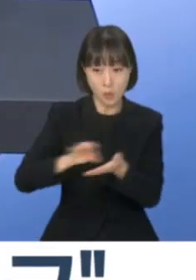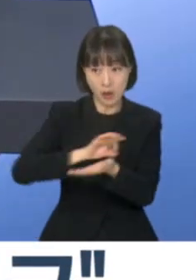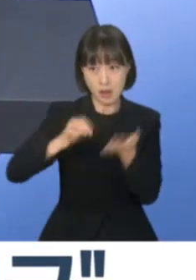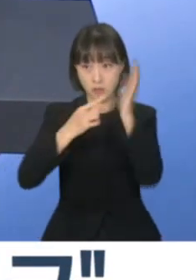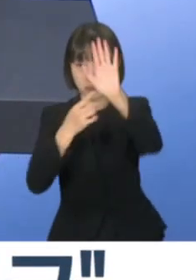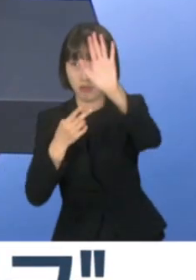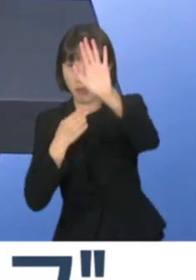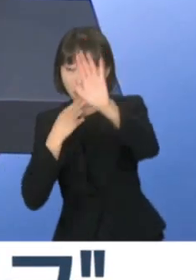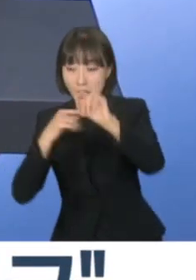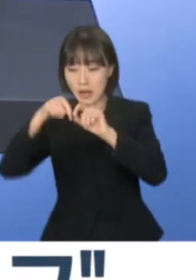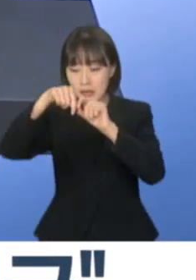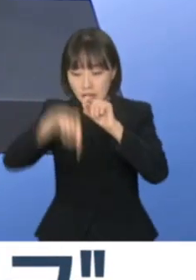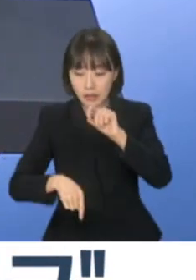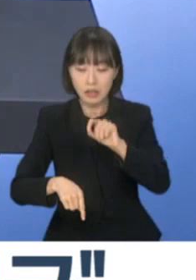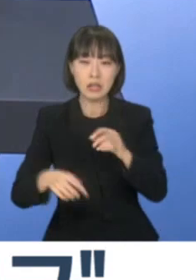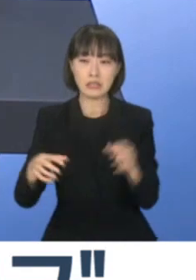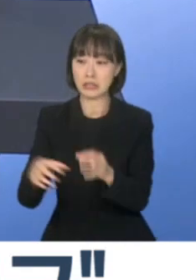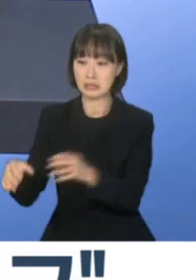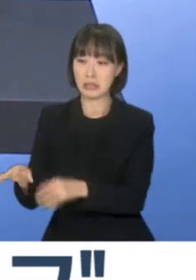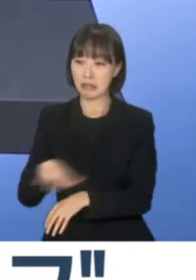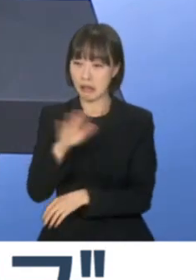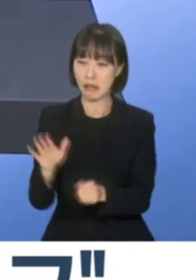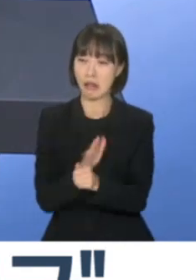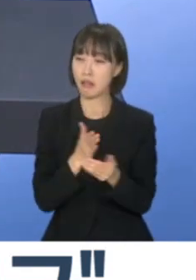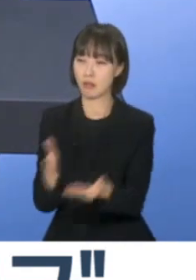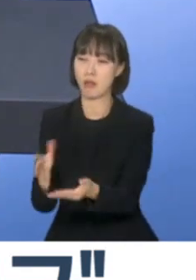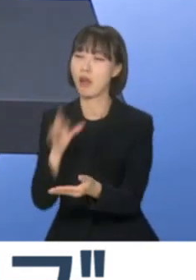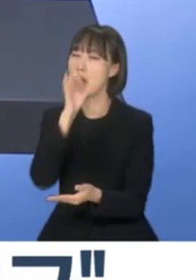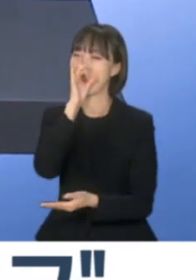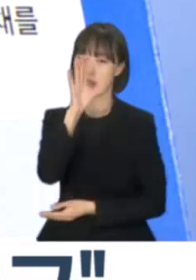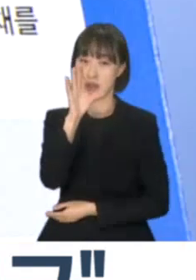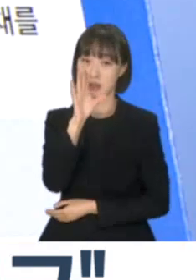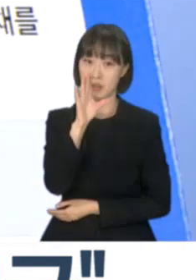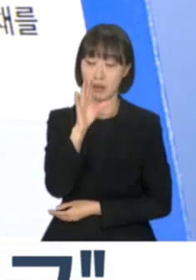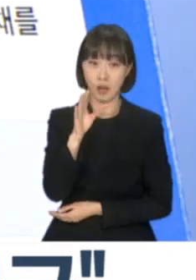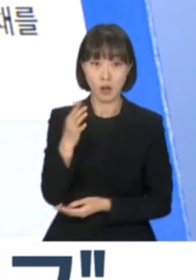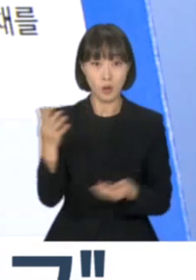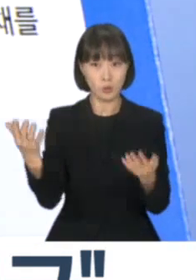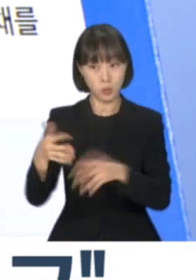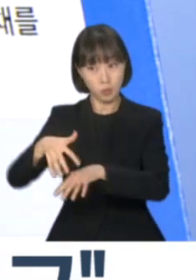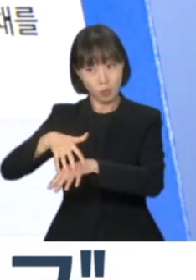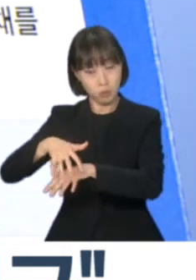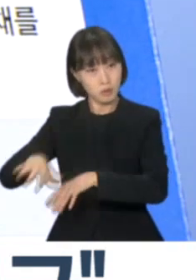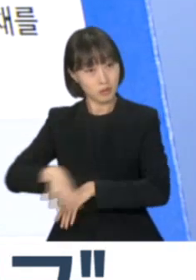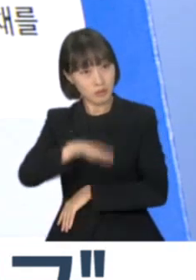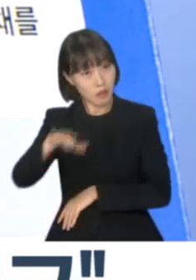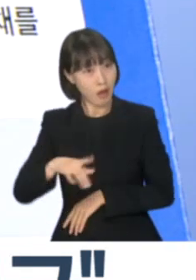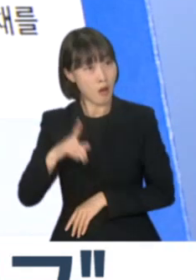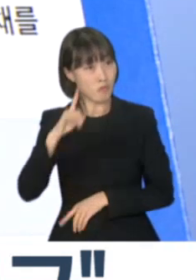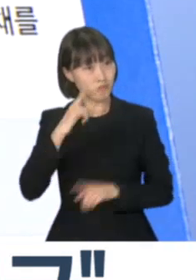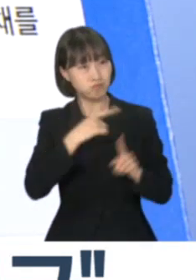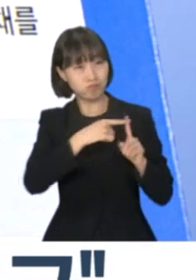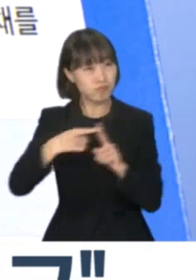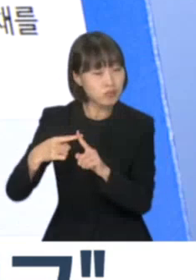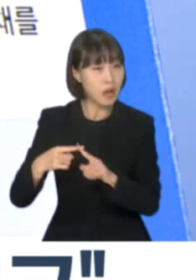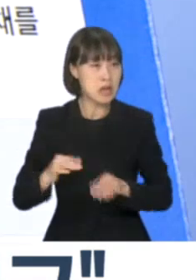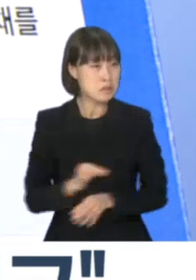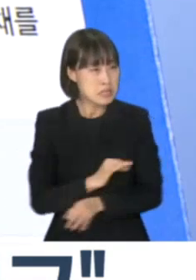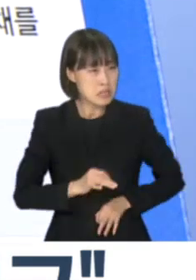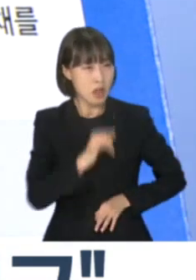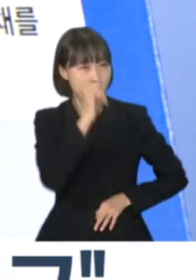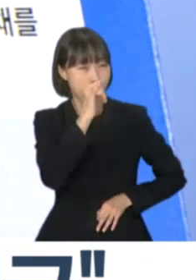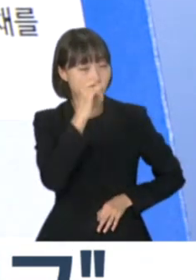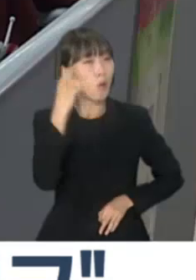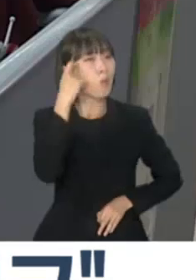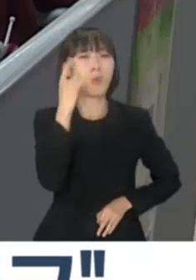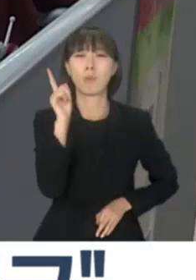않으면 산하단체도 혜택이 끊기는데 노동계는 노조를 비리를 저지르는 집단으로 취급하고 있다며 강력 반발하고